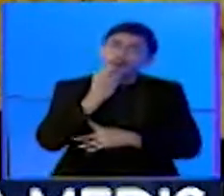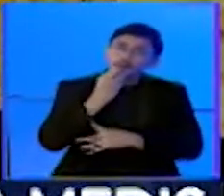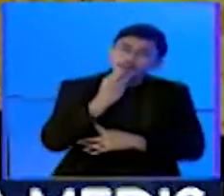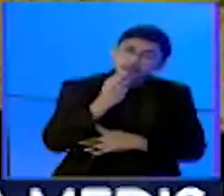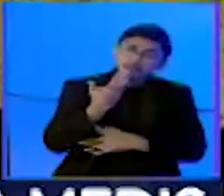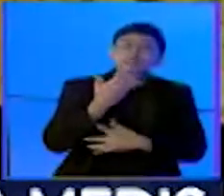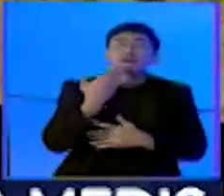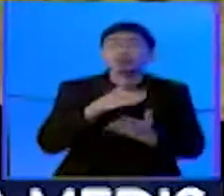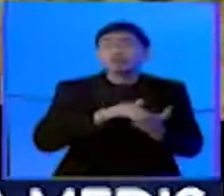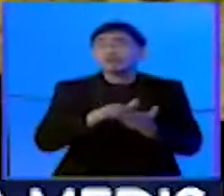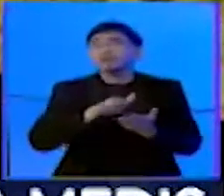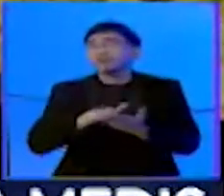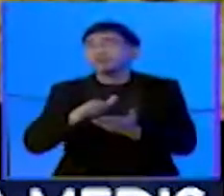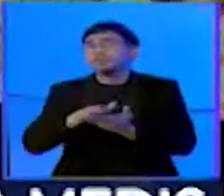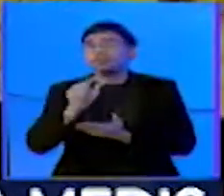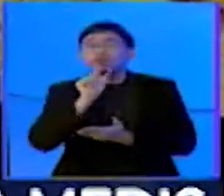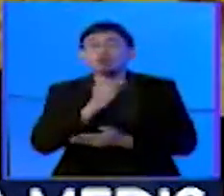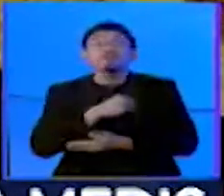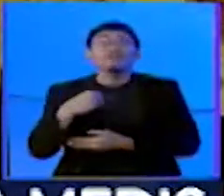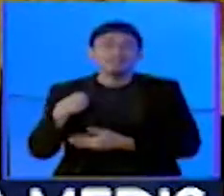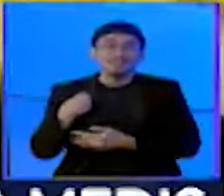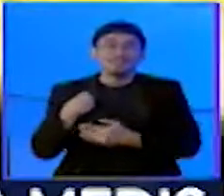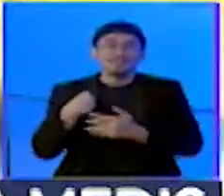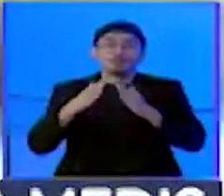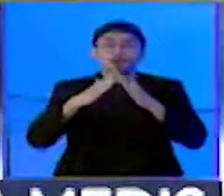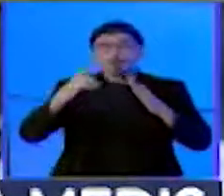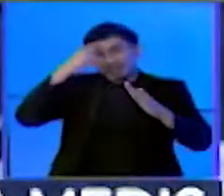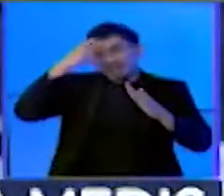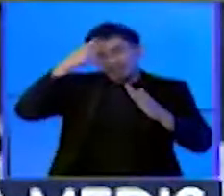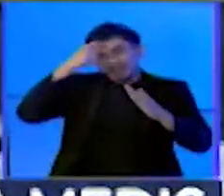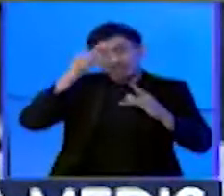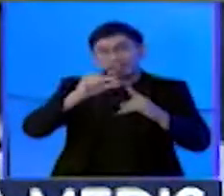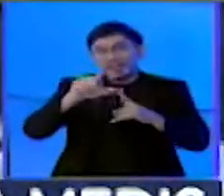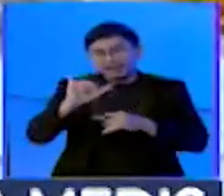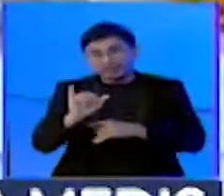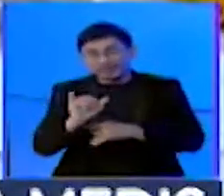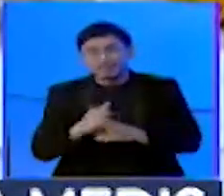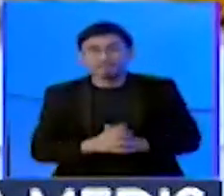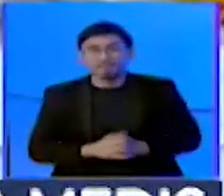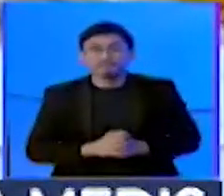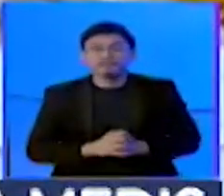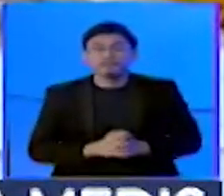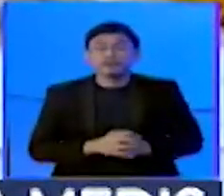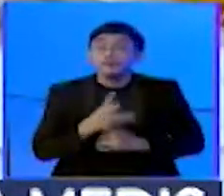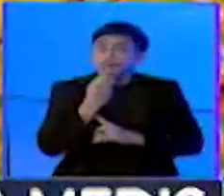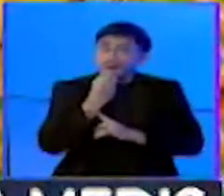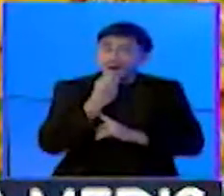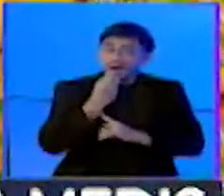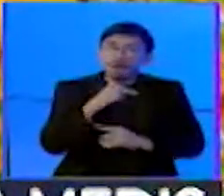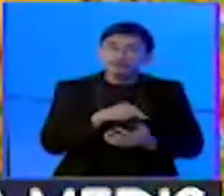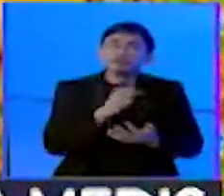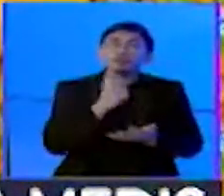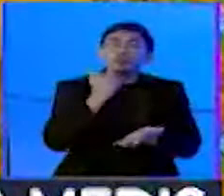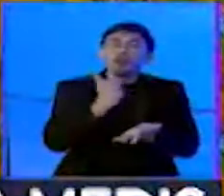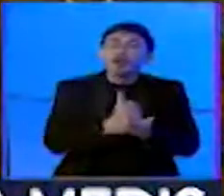untuk tenaga medis dan non-medis di RSPI Sulianti Saroso. Makanan siap saji ini menjadi inisiatif MNC Peduli dan PT